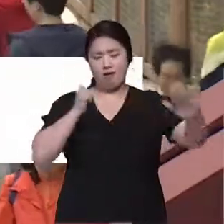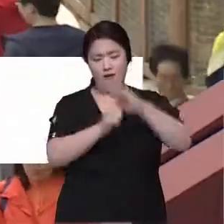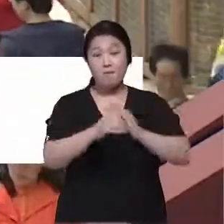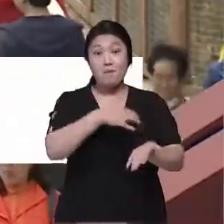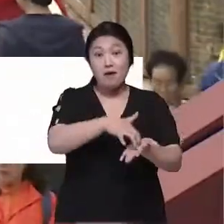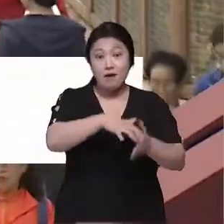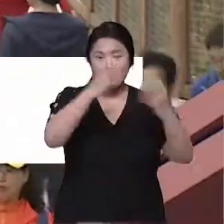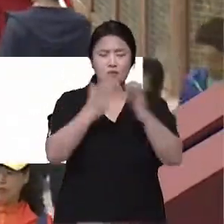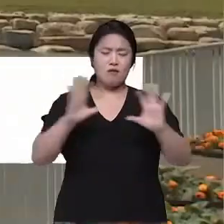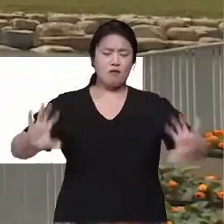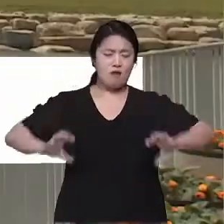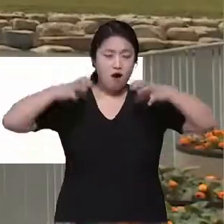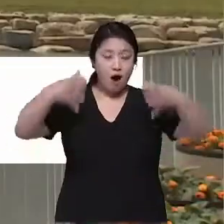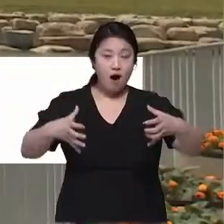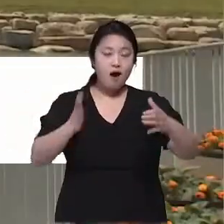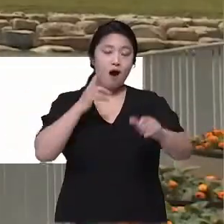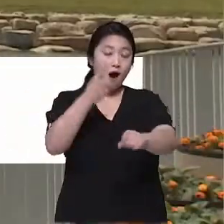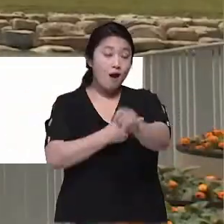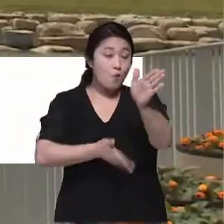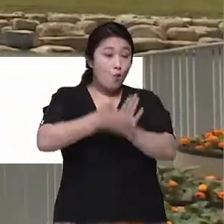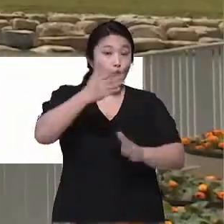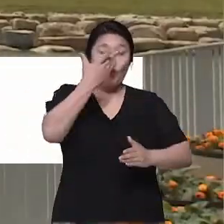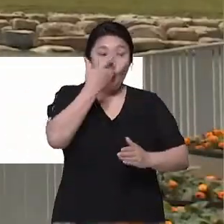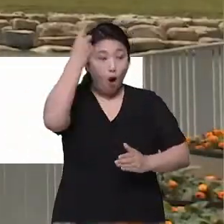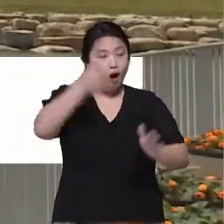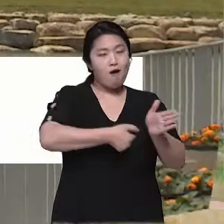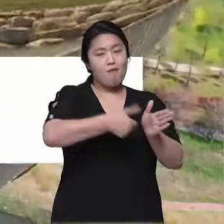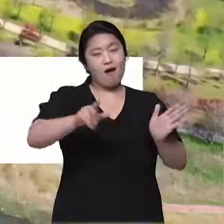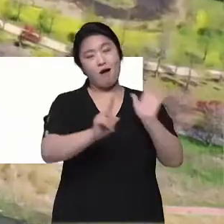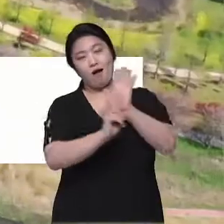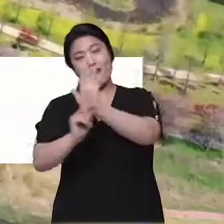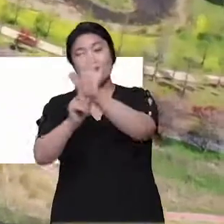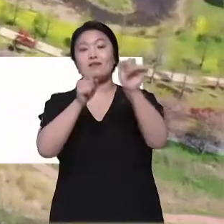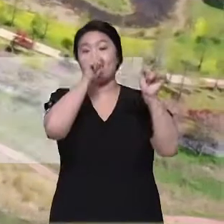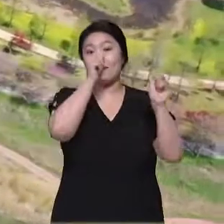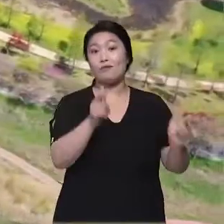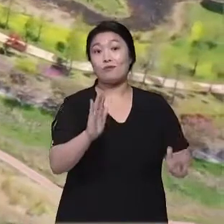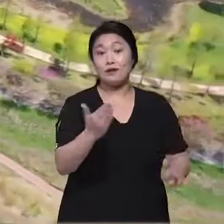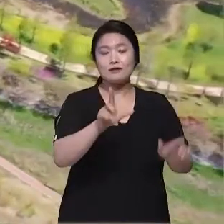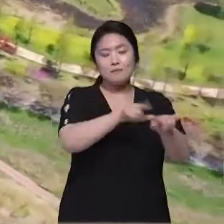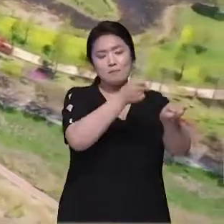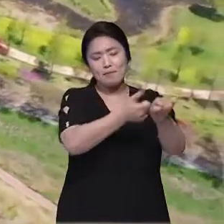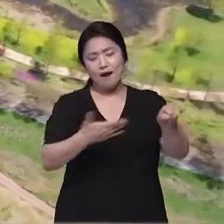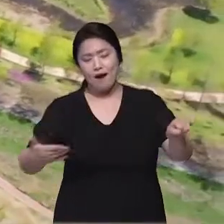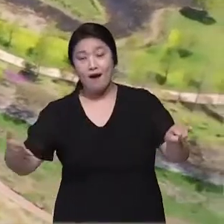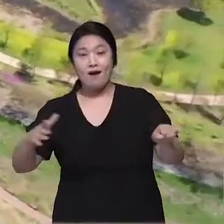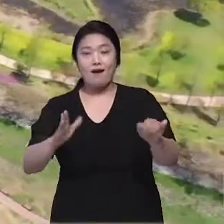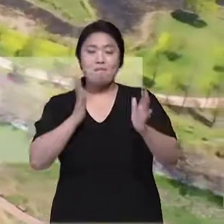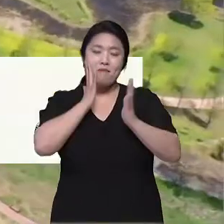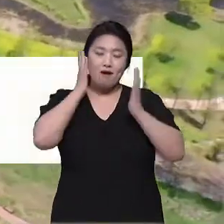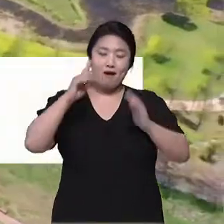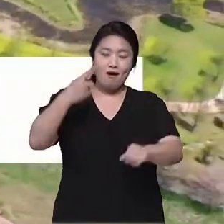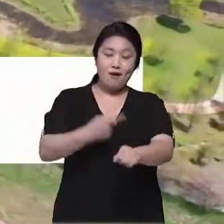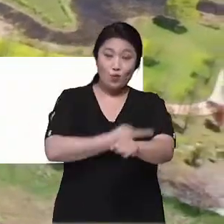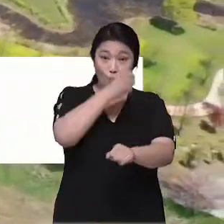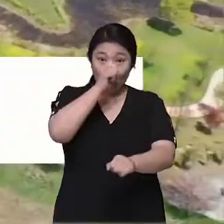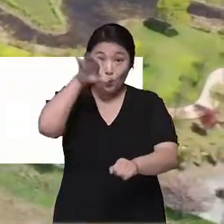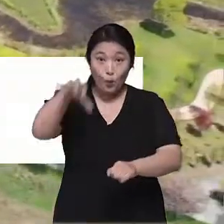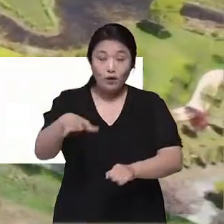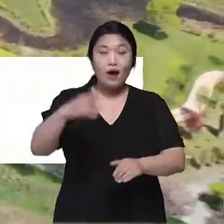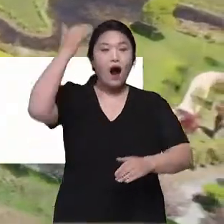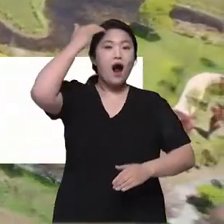박람회는 전세계 생태도시 순천 을 알리는 계기가 됐습니다 시간이 흘러 푸르름이 더한 순천만 정원 은